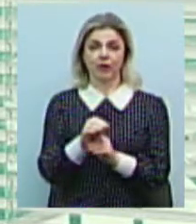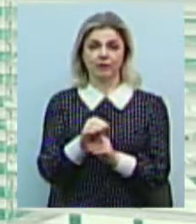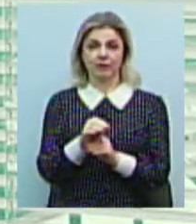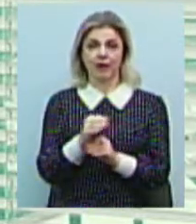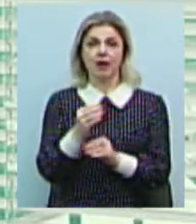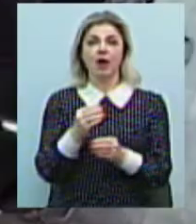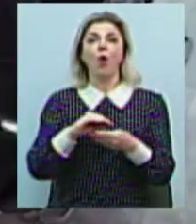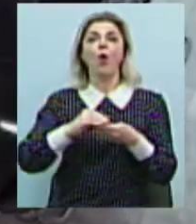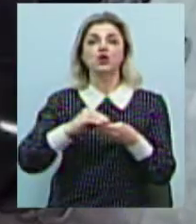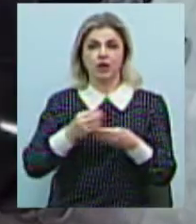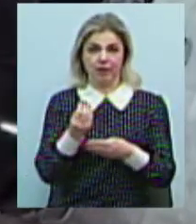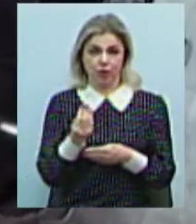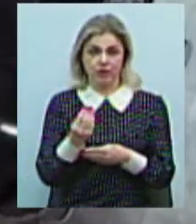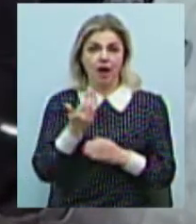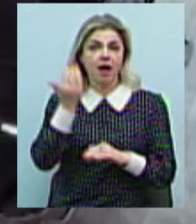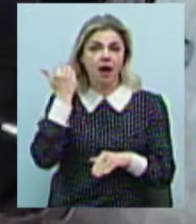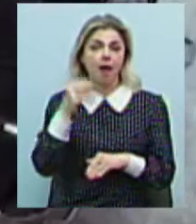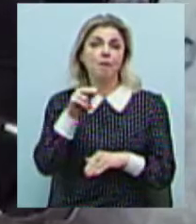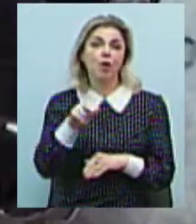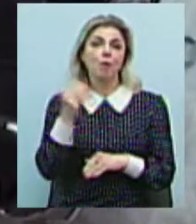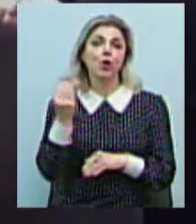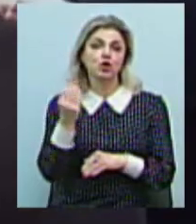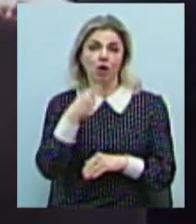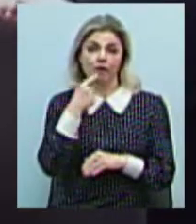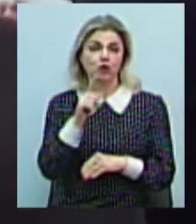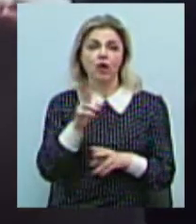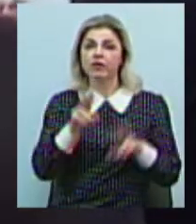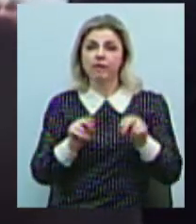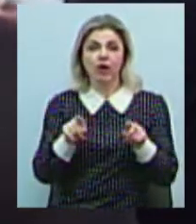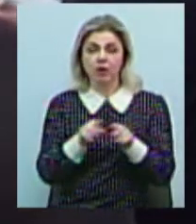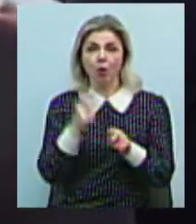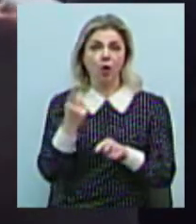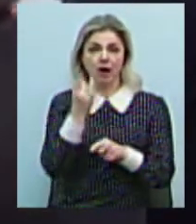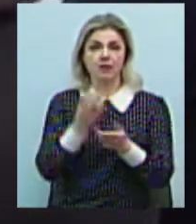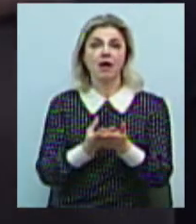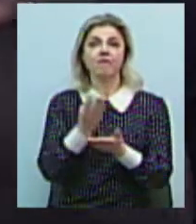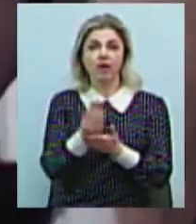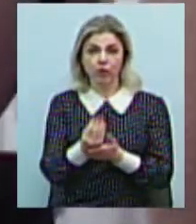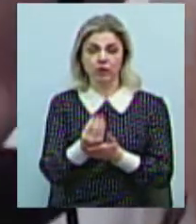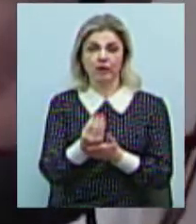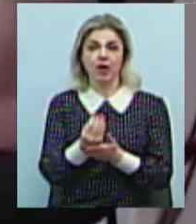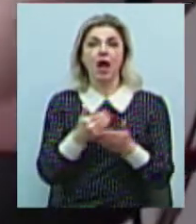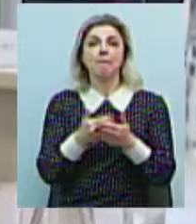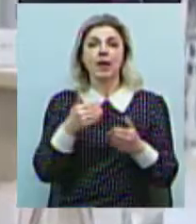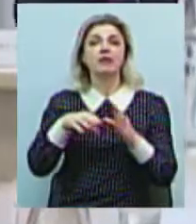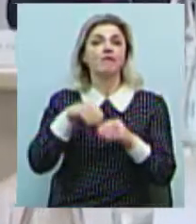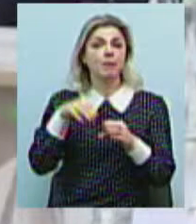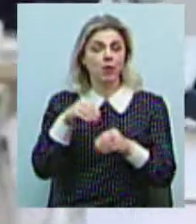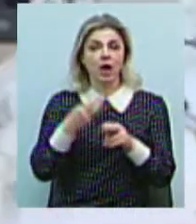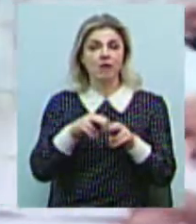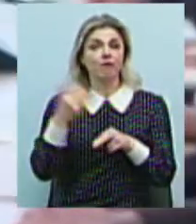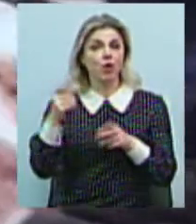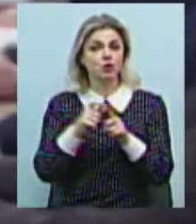додатковий кошик грошовий. Раніше Петро Порошенко говорив, що не вважає таку одноразову виплату підкопом виборців. За його словами,